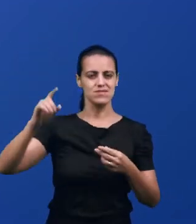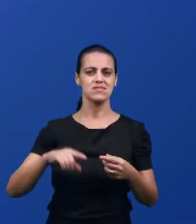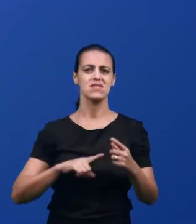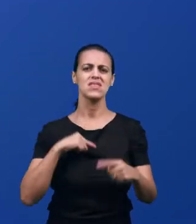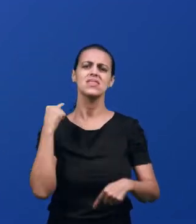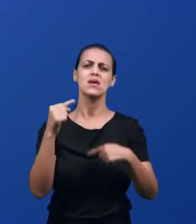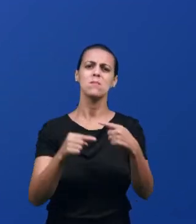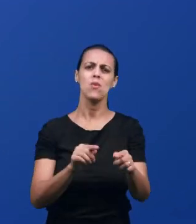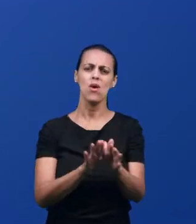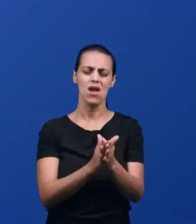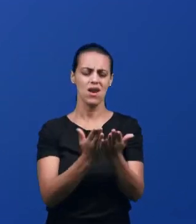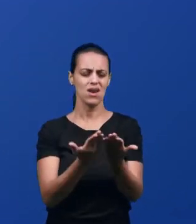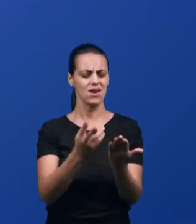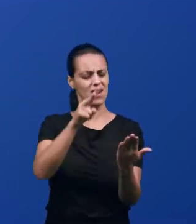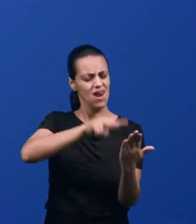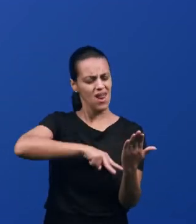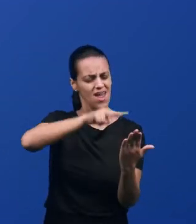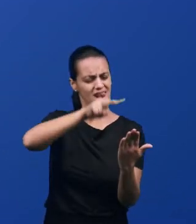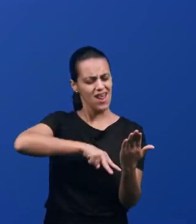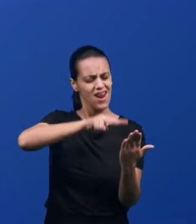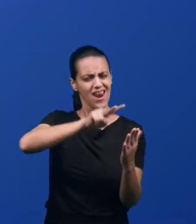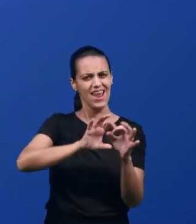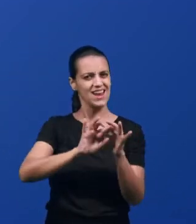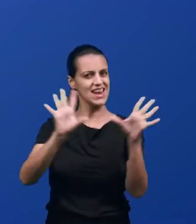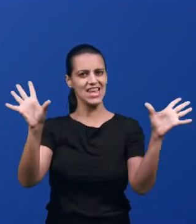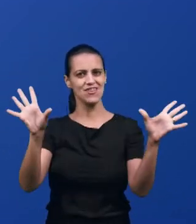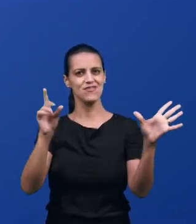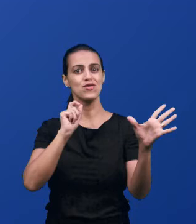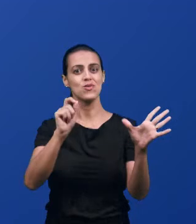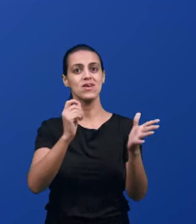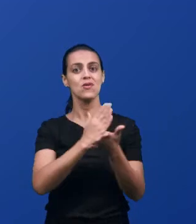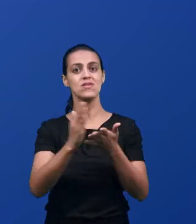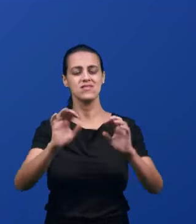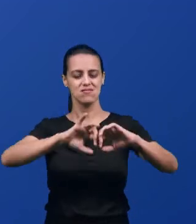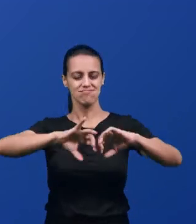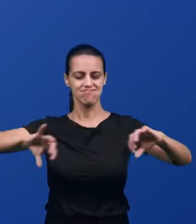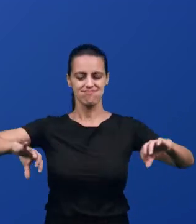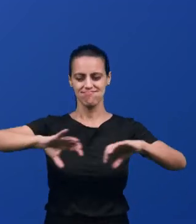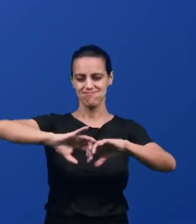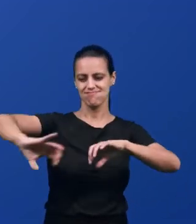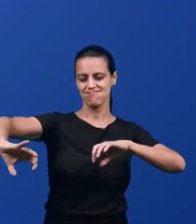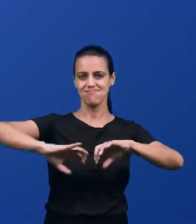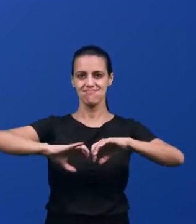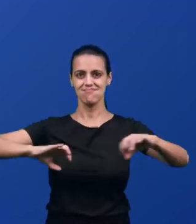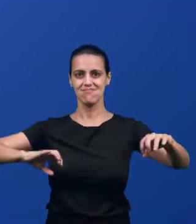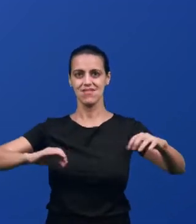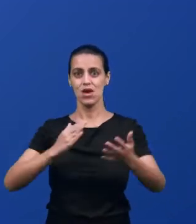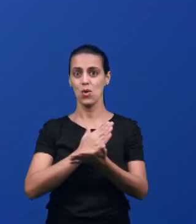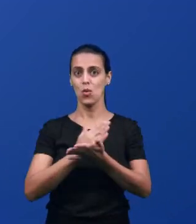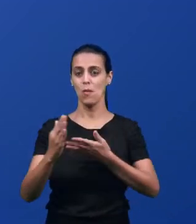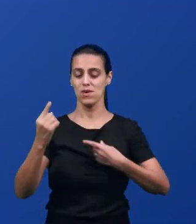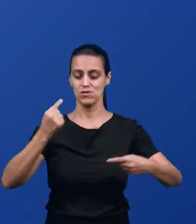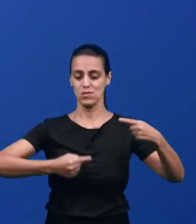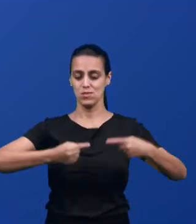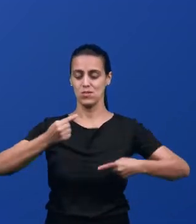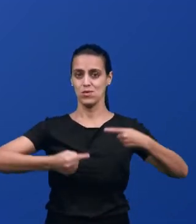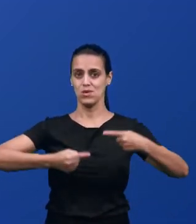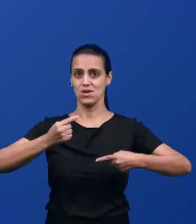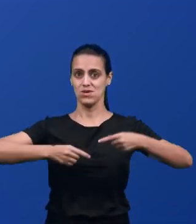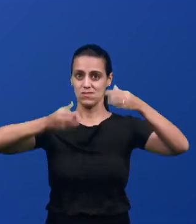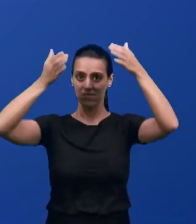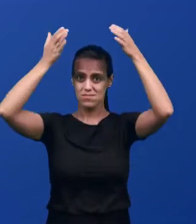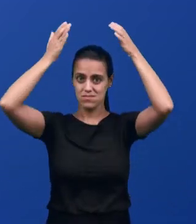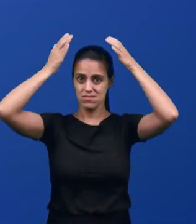par la grâce de Dieu ». Après le libre examen des Écritures, beaucoup des royaumes se sont détachés de l'Église romaine et a commencé